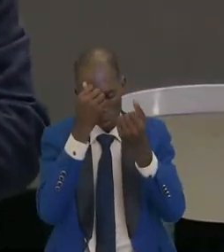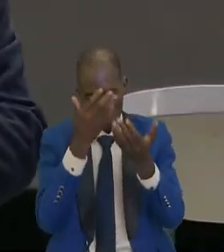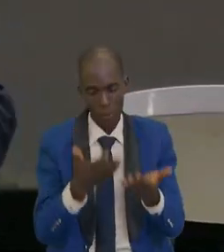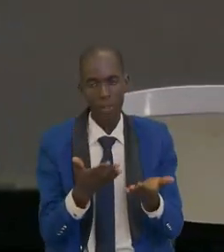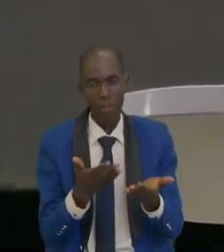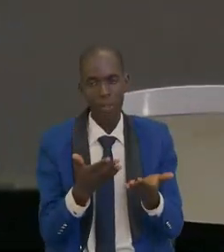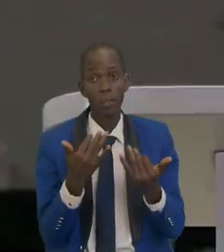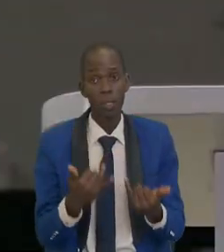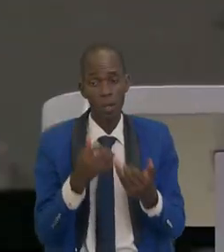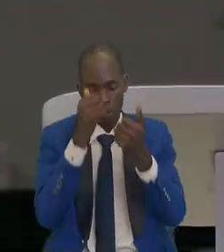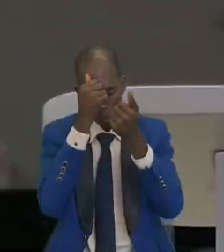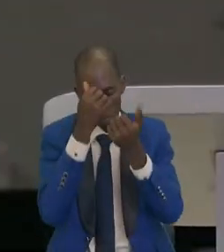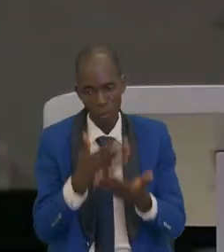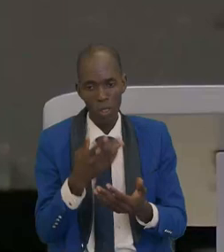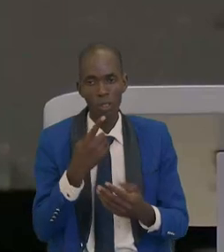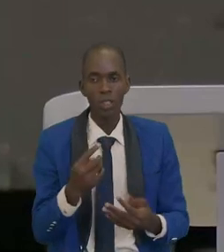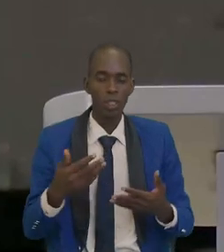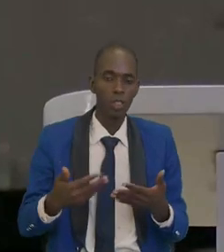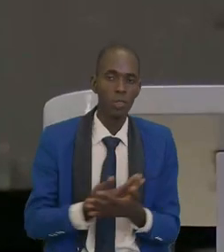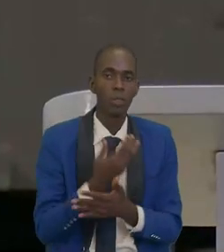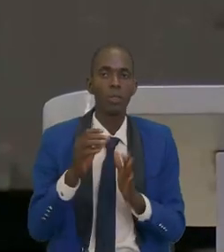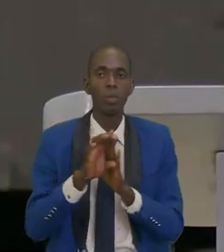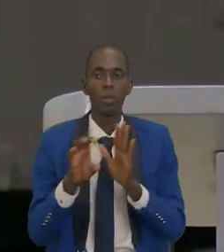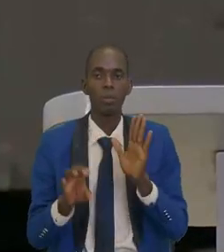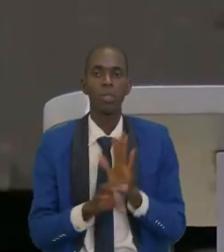Obéis. Un nouveau commandement.